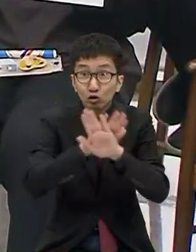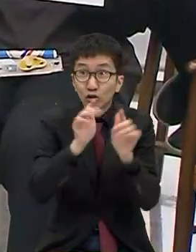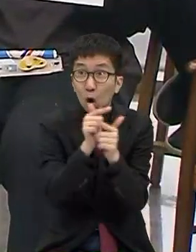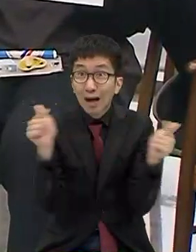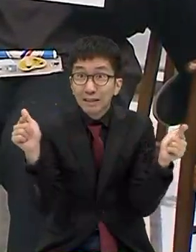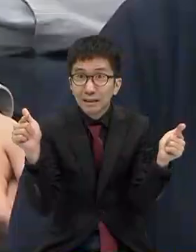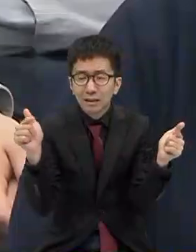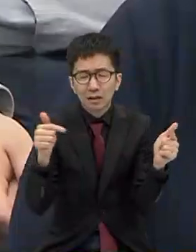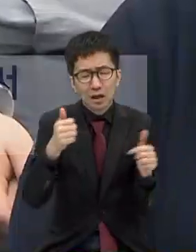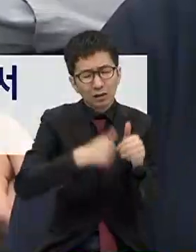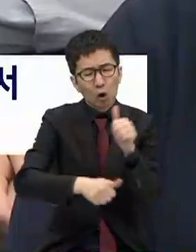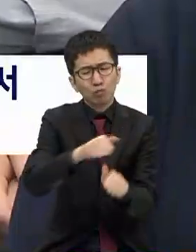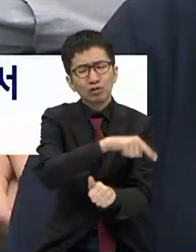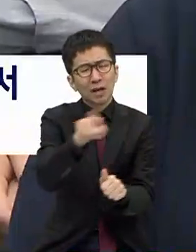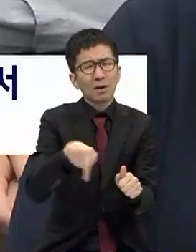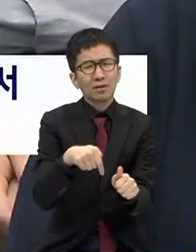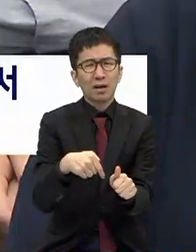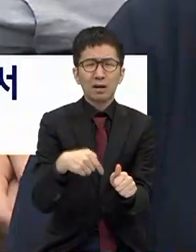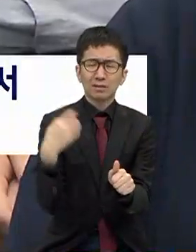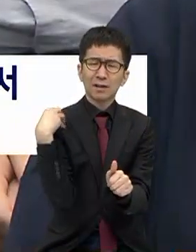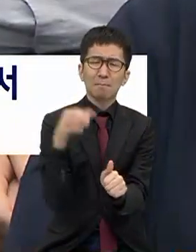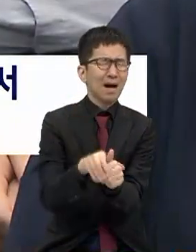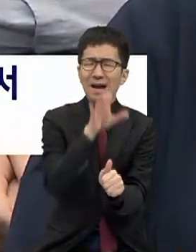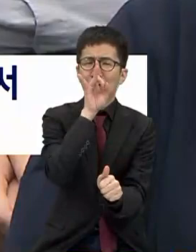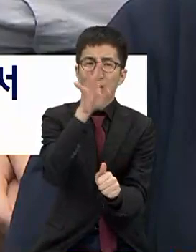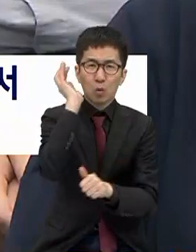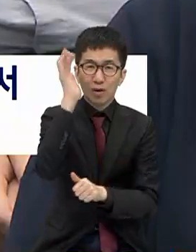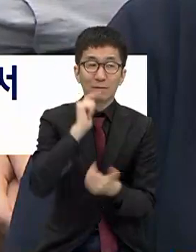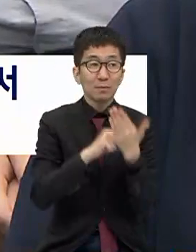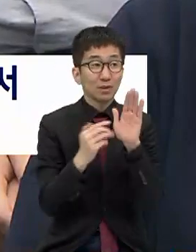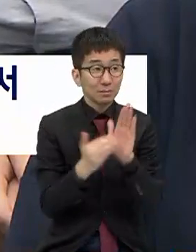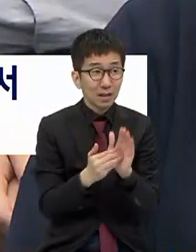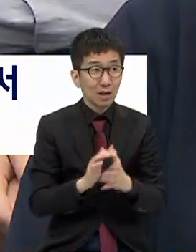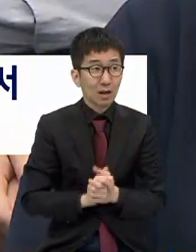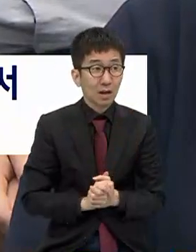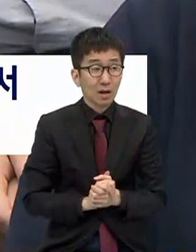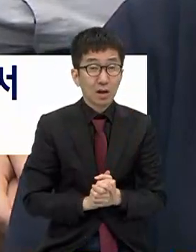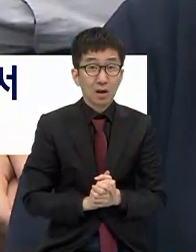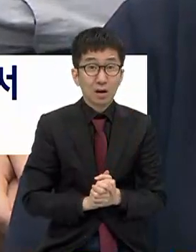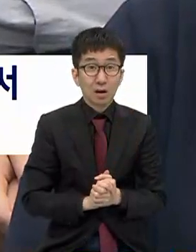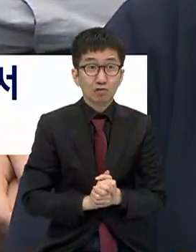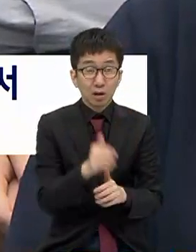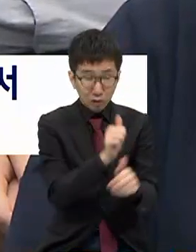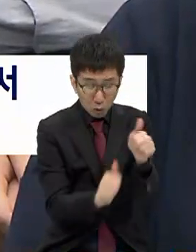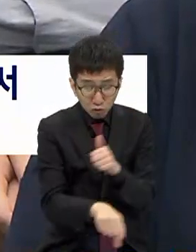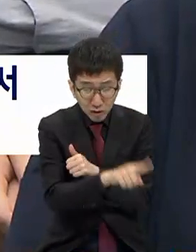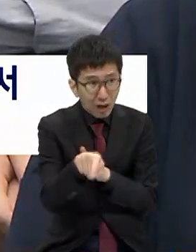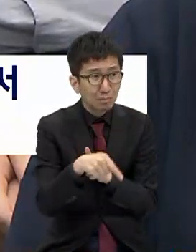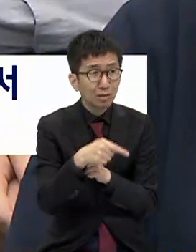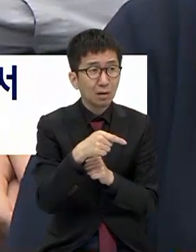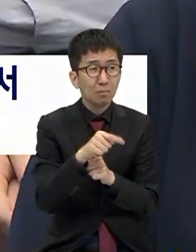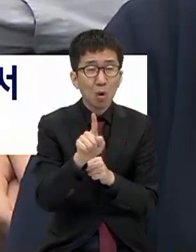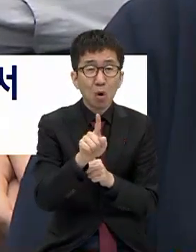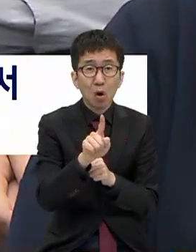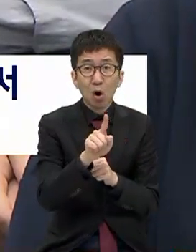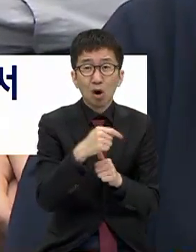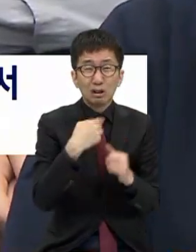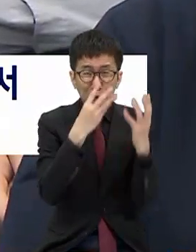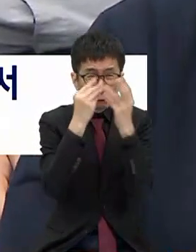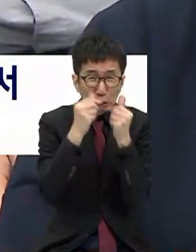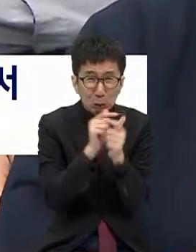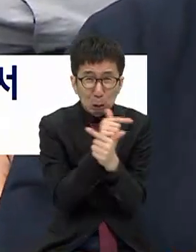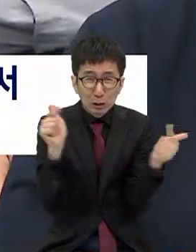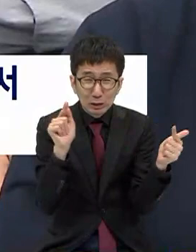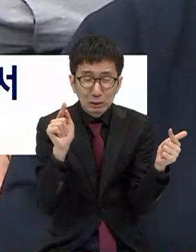말했습니다. 다음 세대는 그 선배 세대들이 남긴 쓰레기 속에서 또는 이 정말 이 험악한